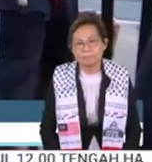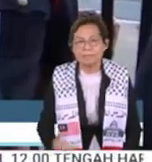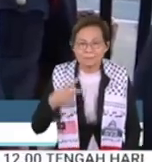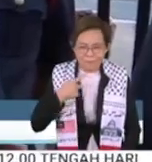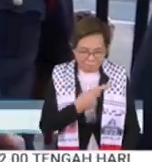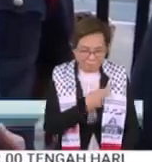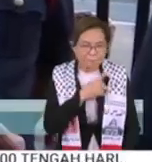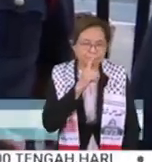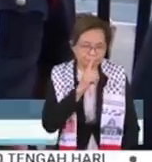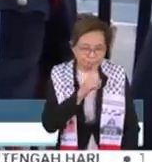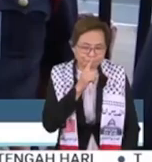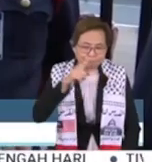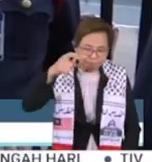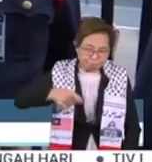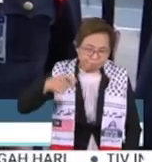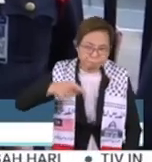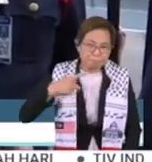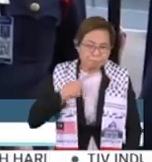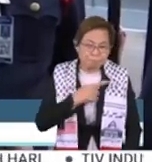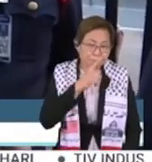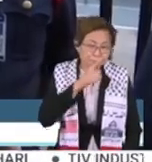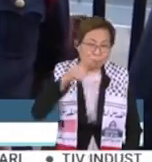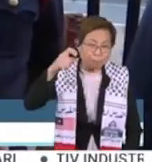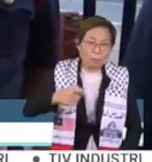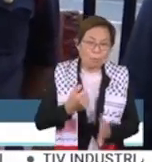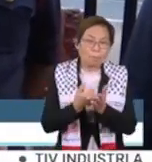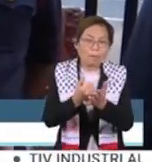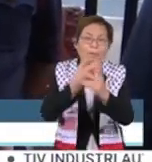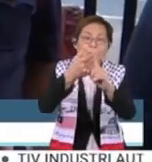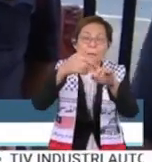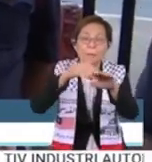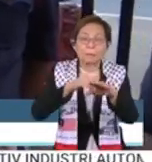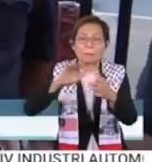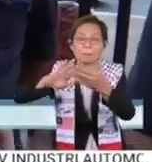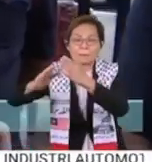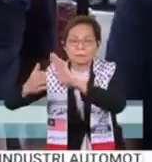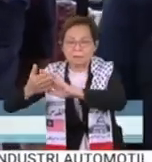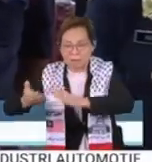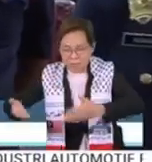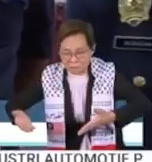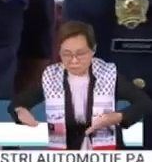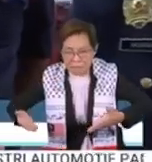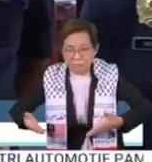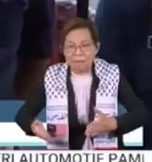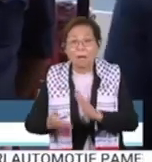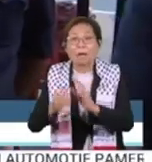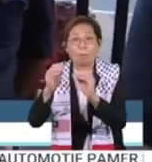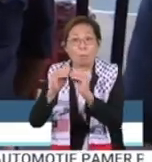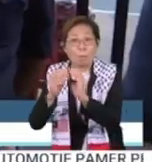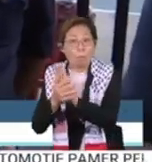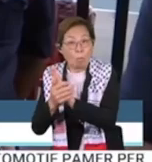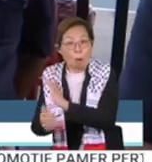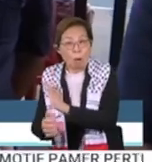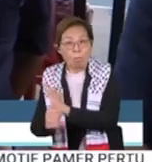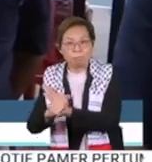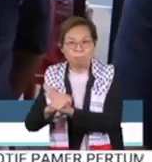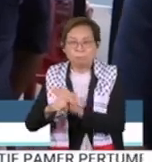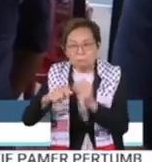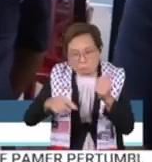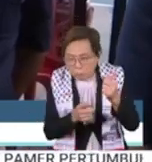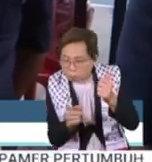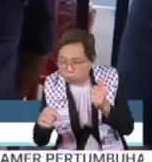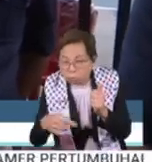Kita pun memang memerlukan bantuan daripada masyarakat setempat yang lebih mahir dengan selok